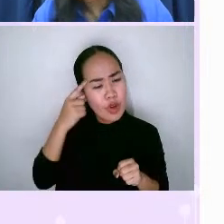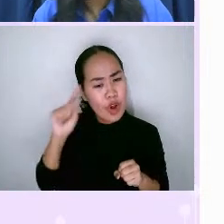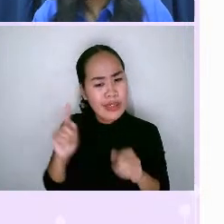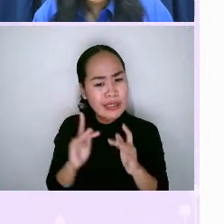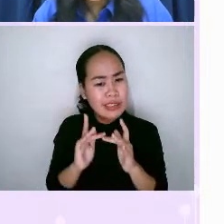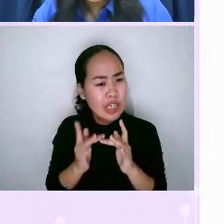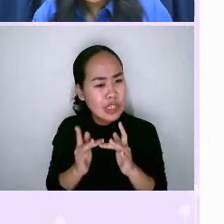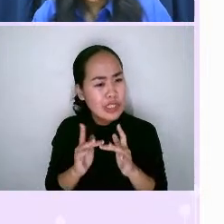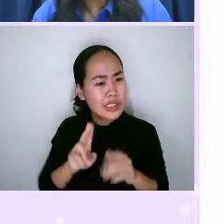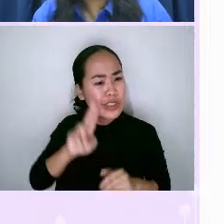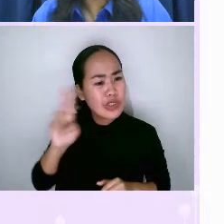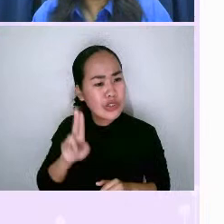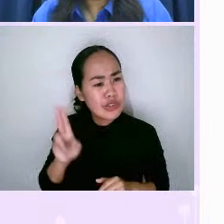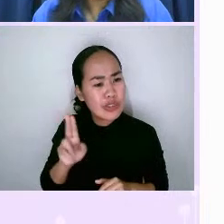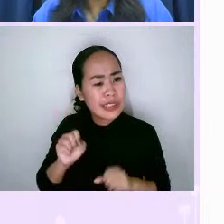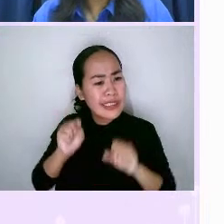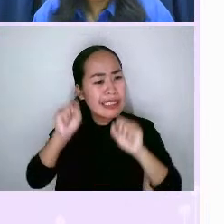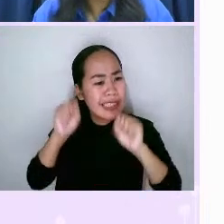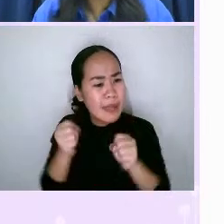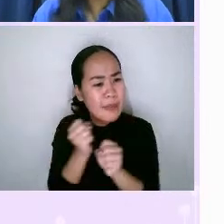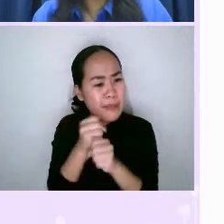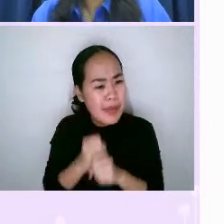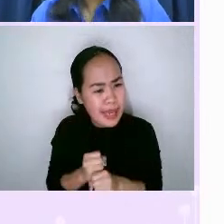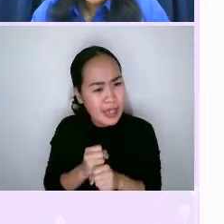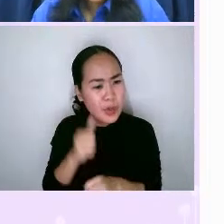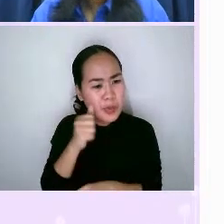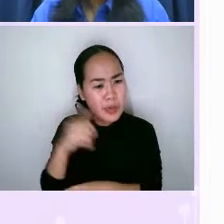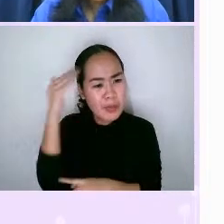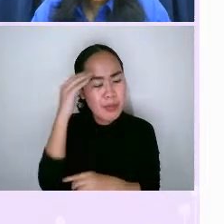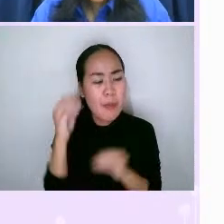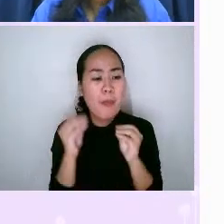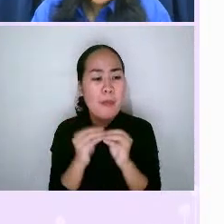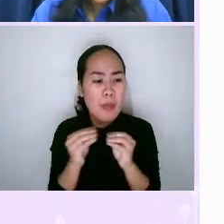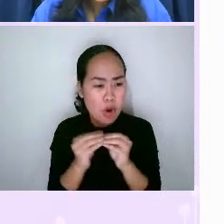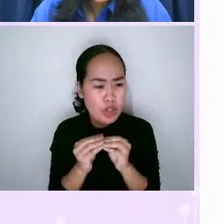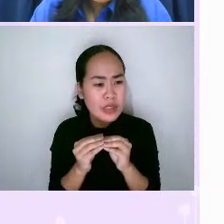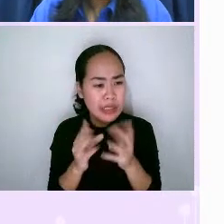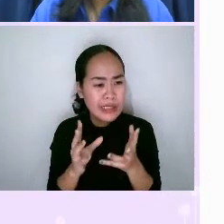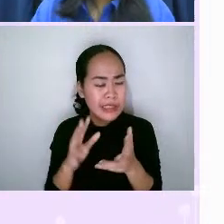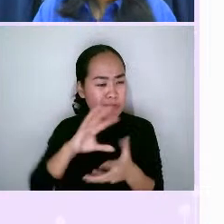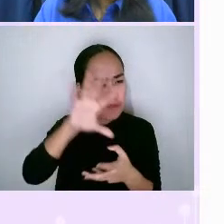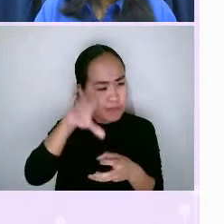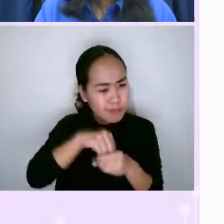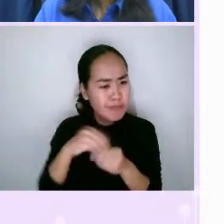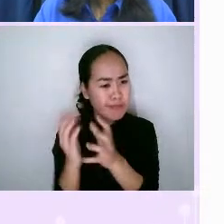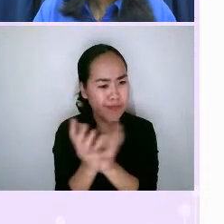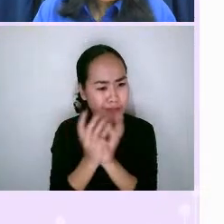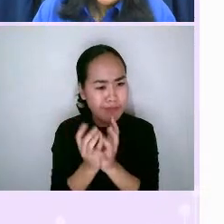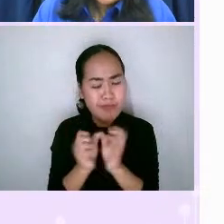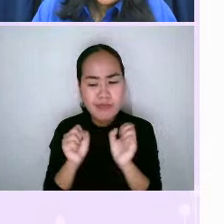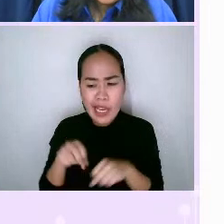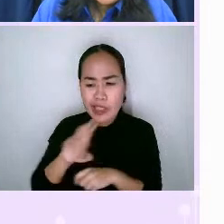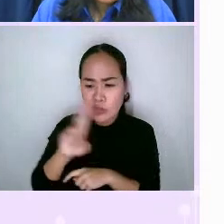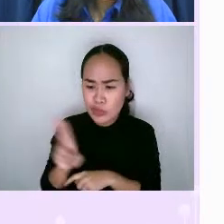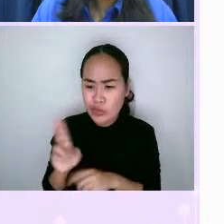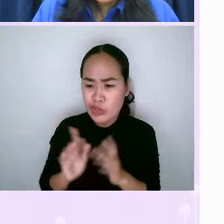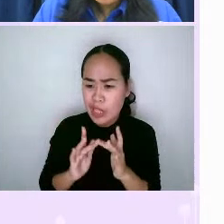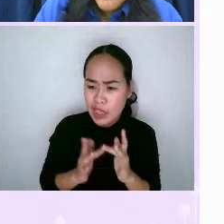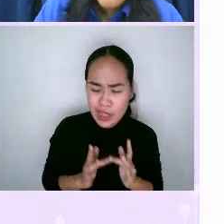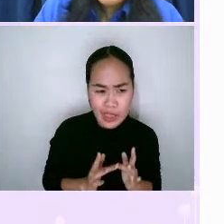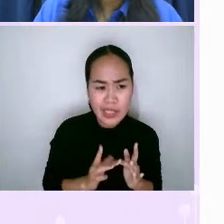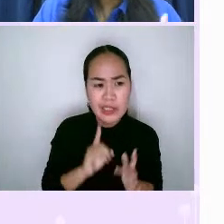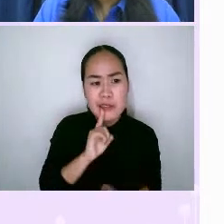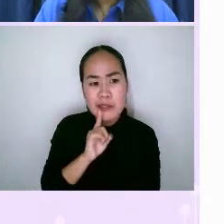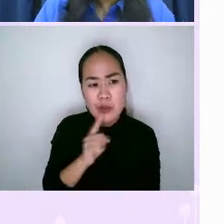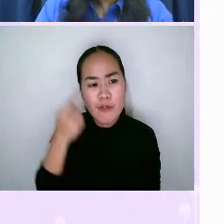that marginalize a lot of our kababayans. Meron pong paraan kung paano natin magagamit ang teknolohiya para rin